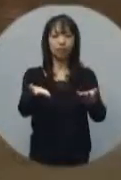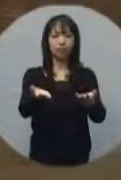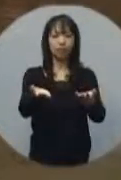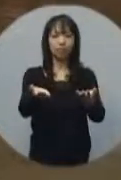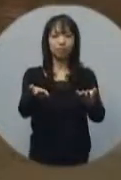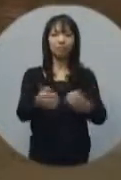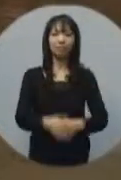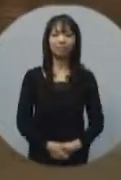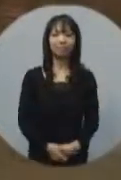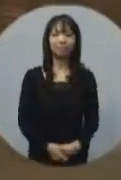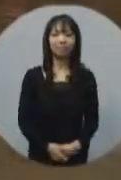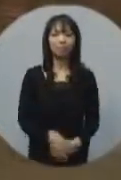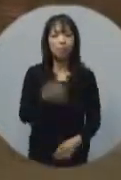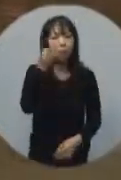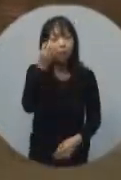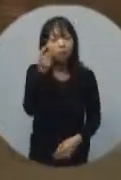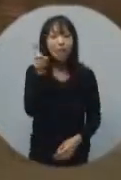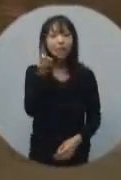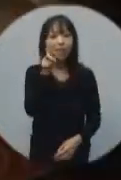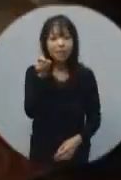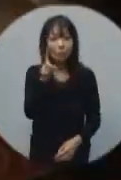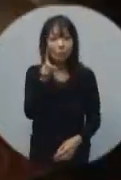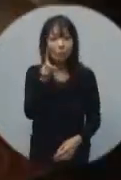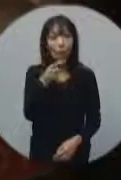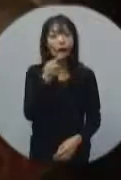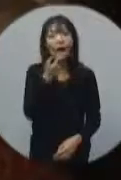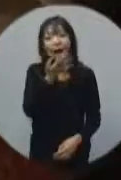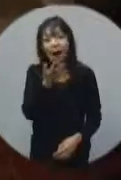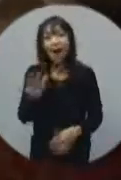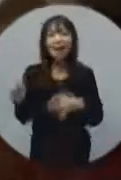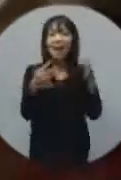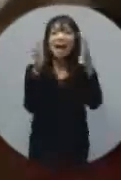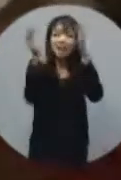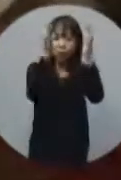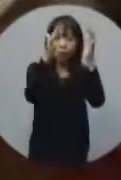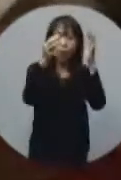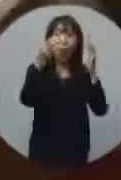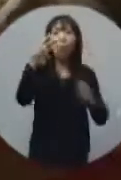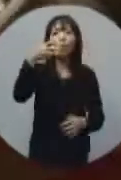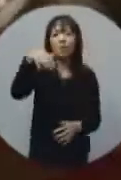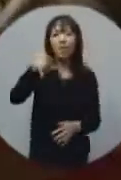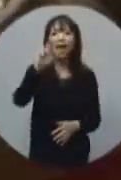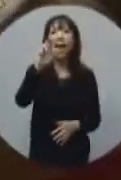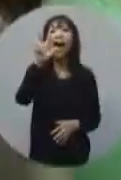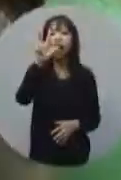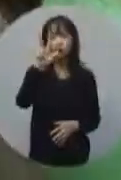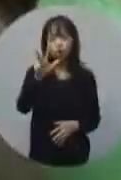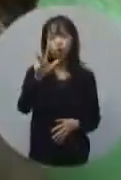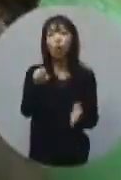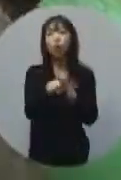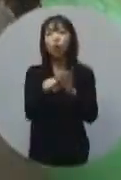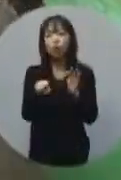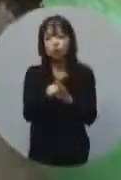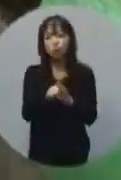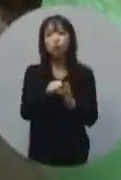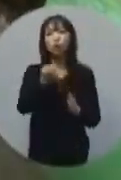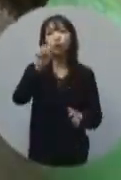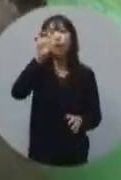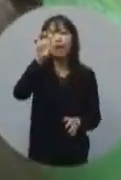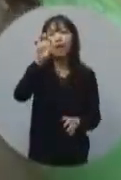ですけど、その中でも珍しいって言われるのが海藻だったりミネラルを含む餌を与えてるん